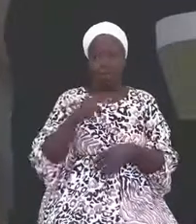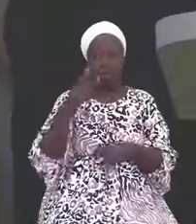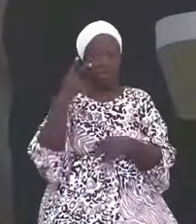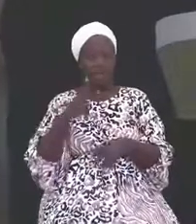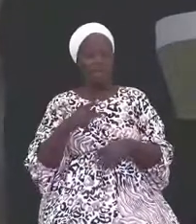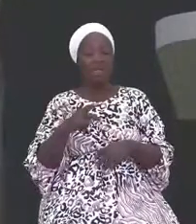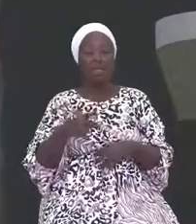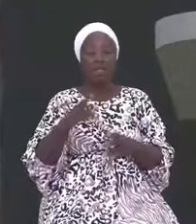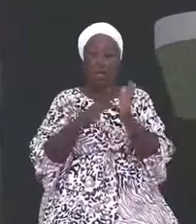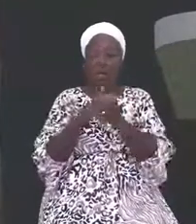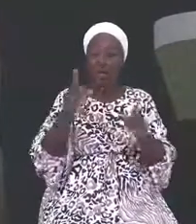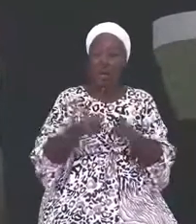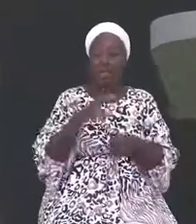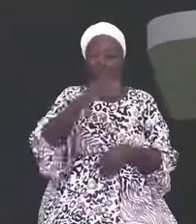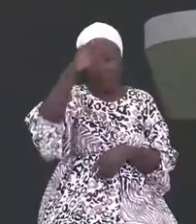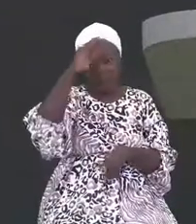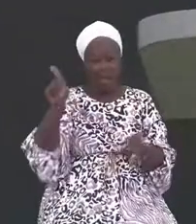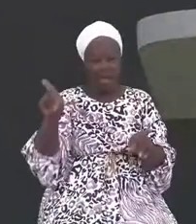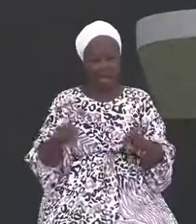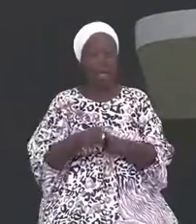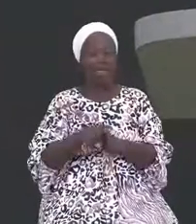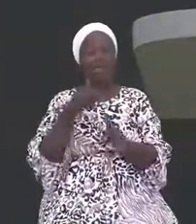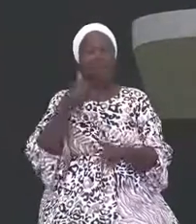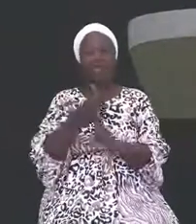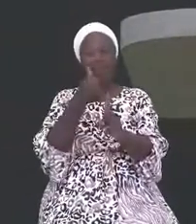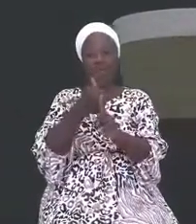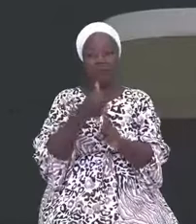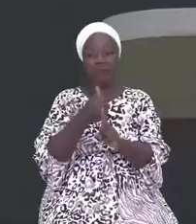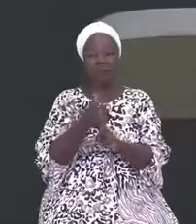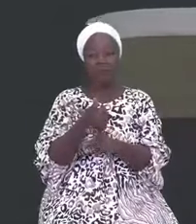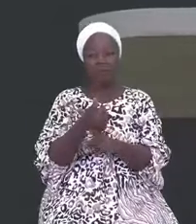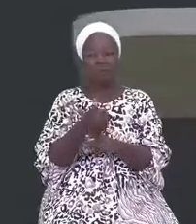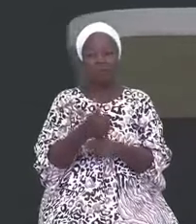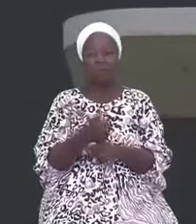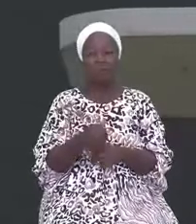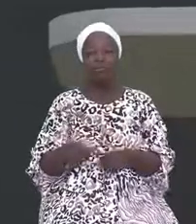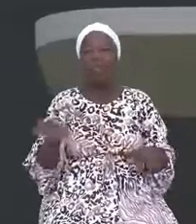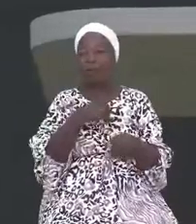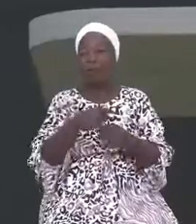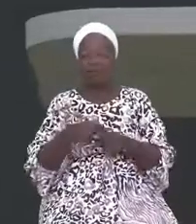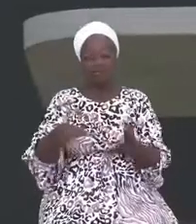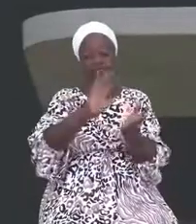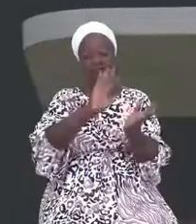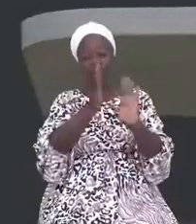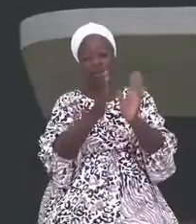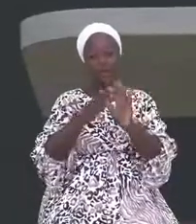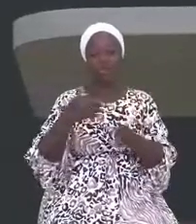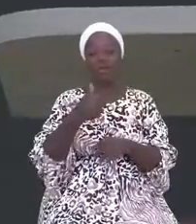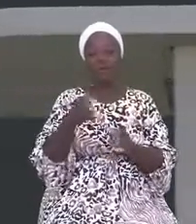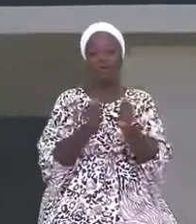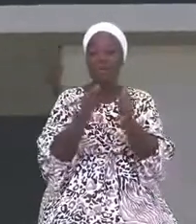un homme comme lui et compris se comparer à Jésus-Christ